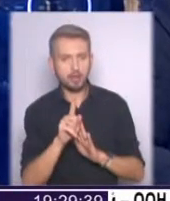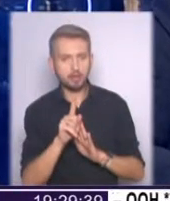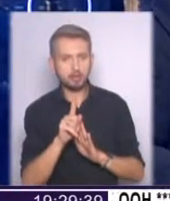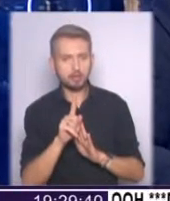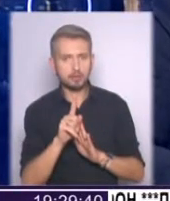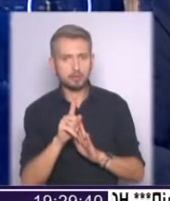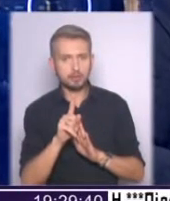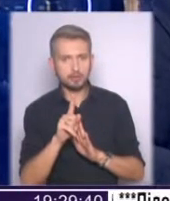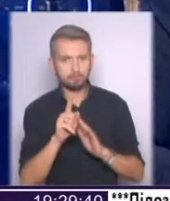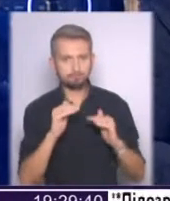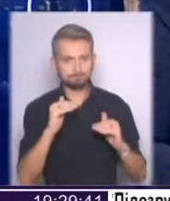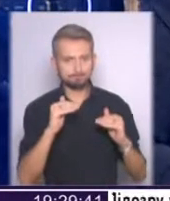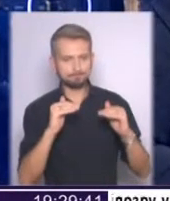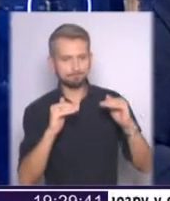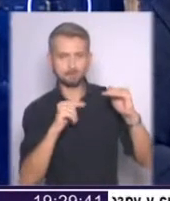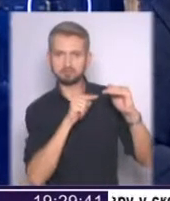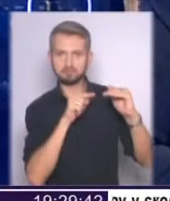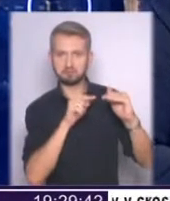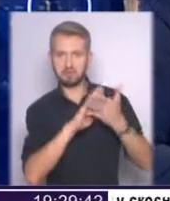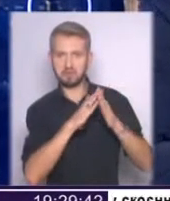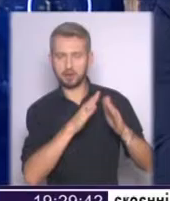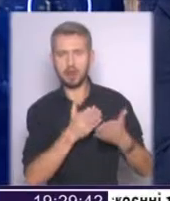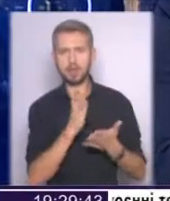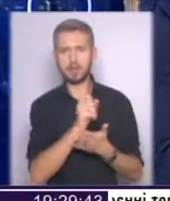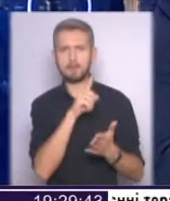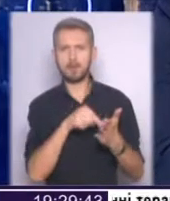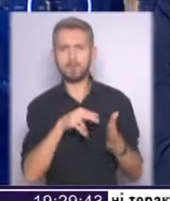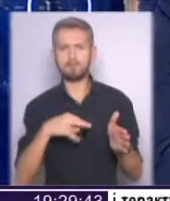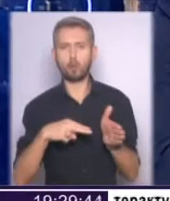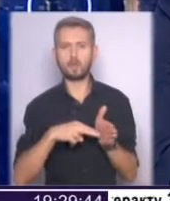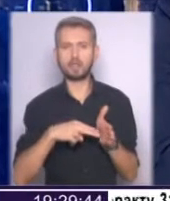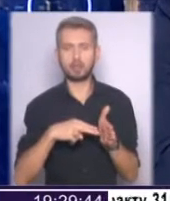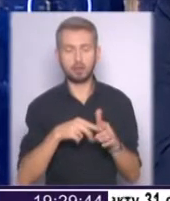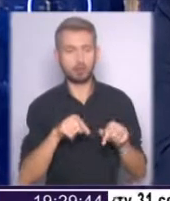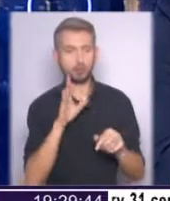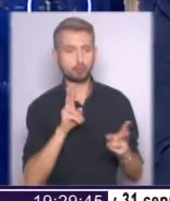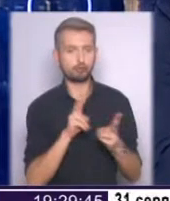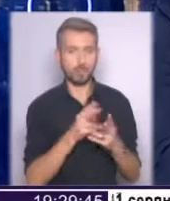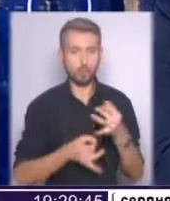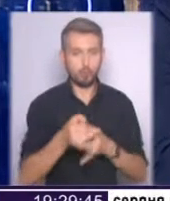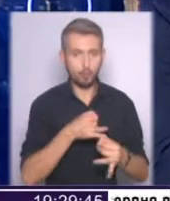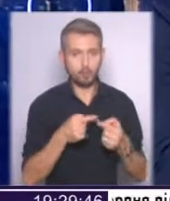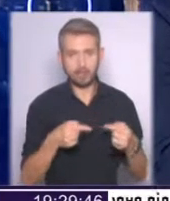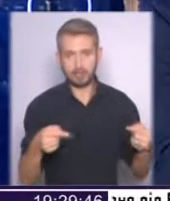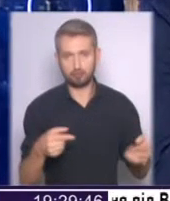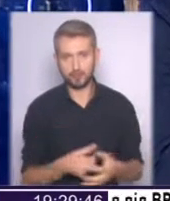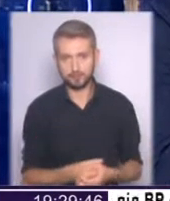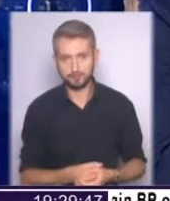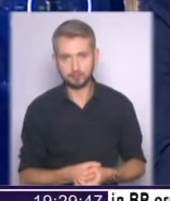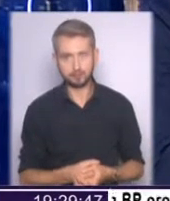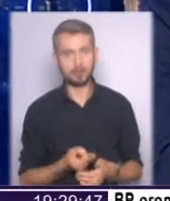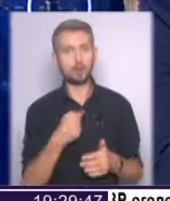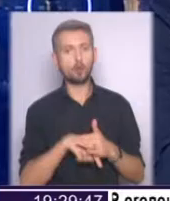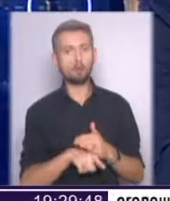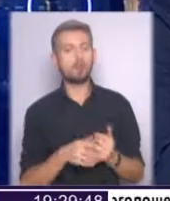якраз прогрес у цьому плані. Є питання по Сирії, до речі, по якому теж вони будуть зустрічатись, обговорювати інші. Тому,